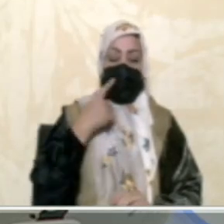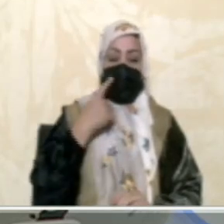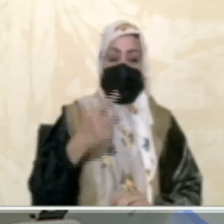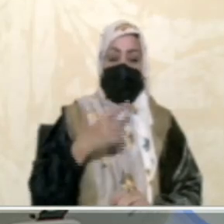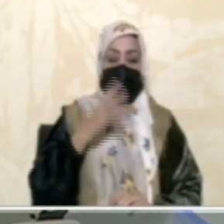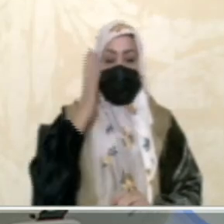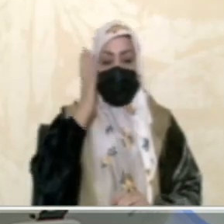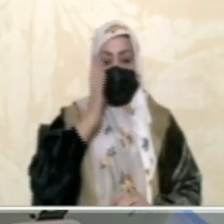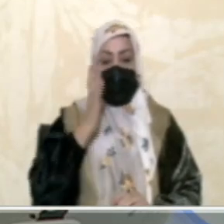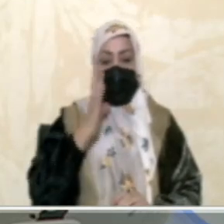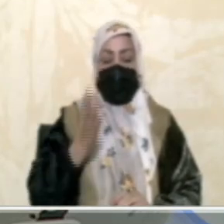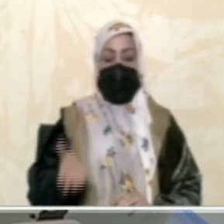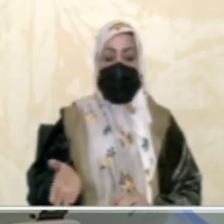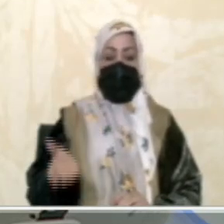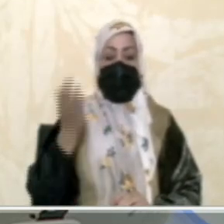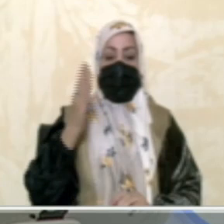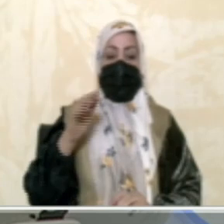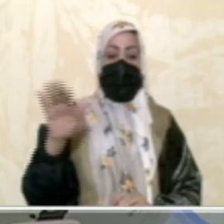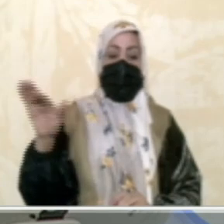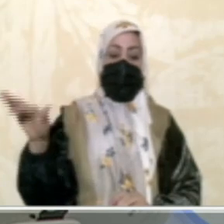يصلون تحيه المسجد